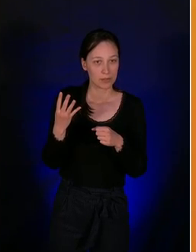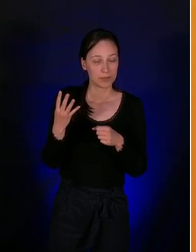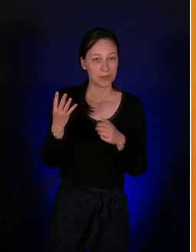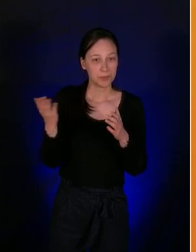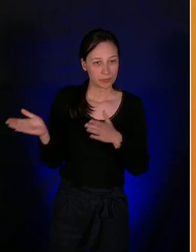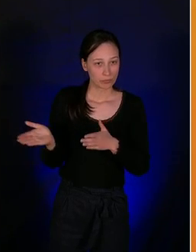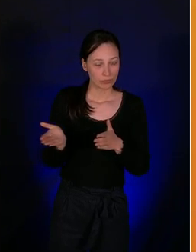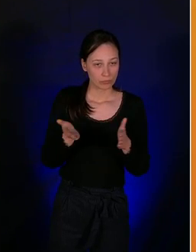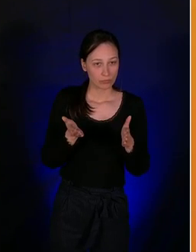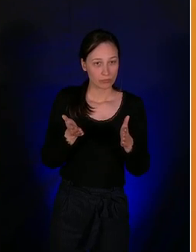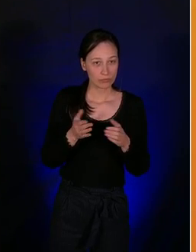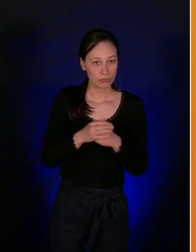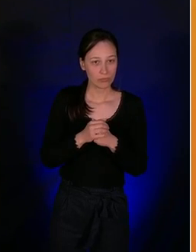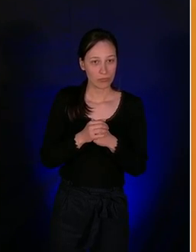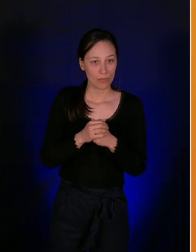40.